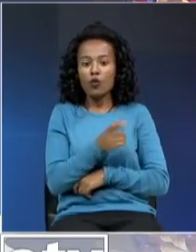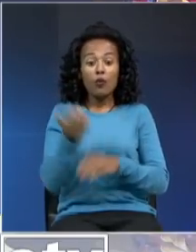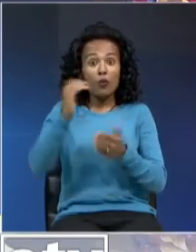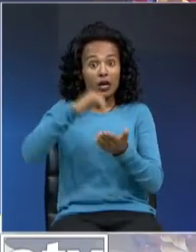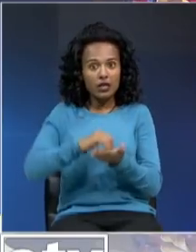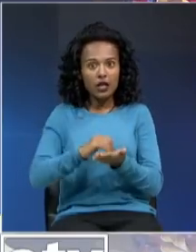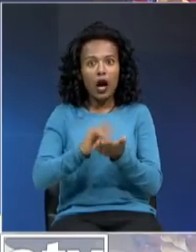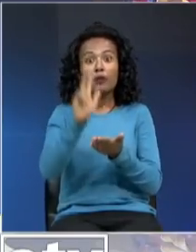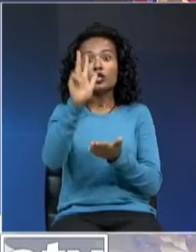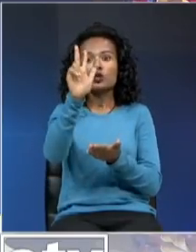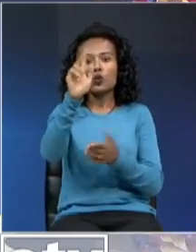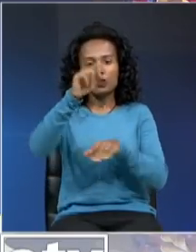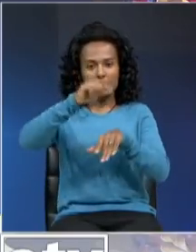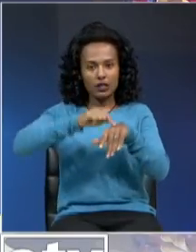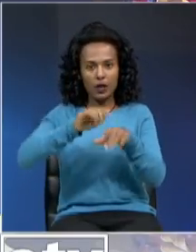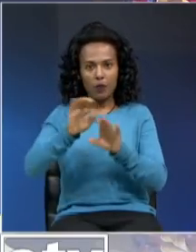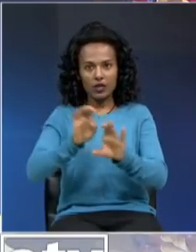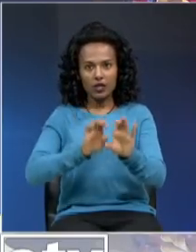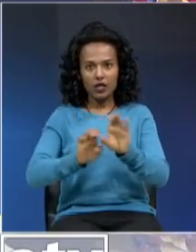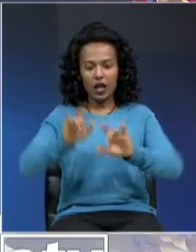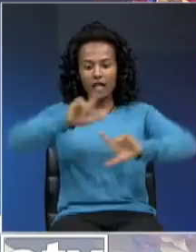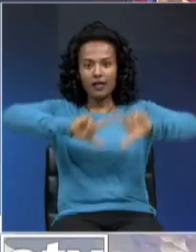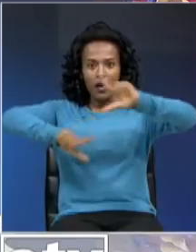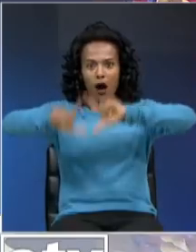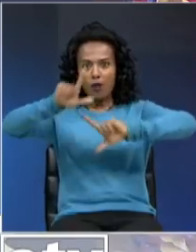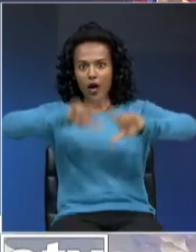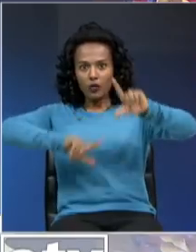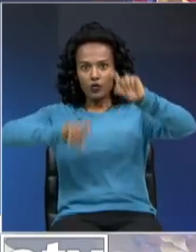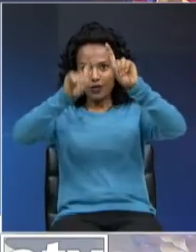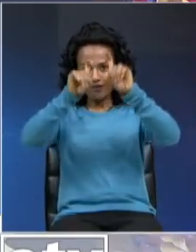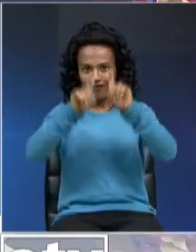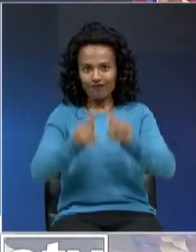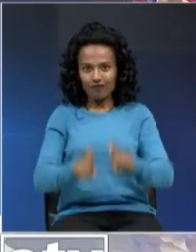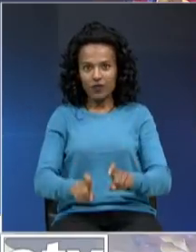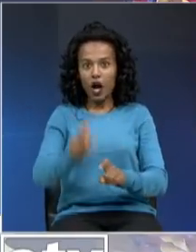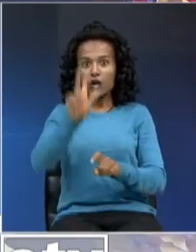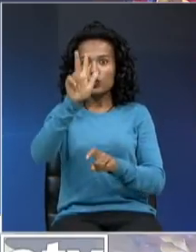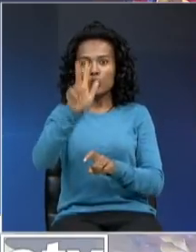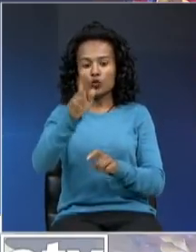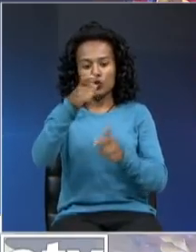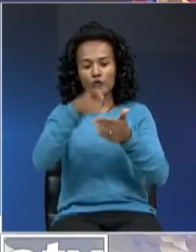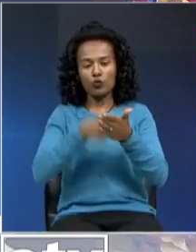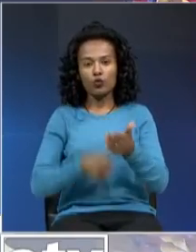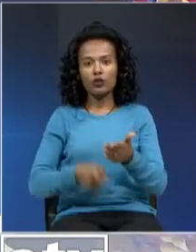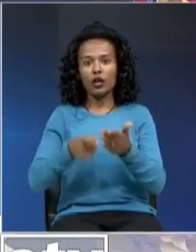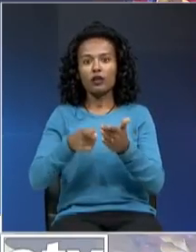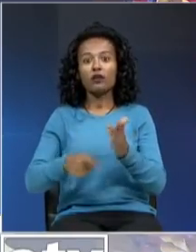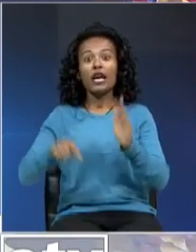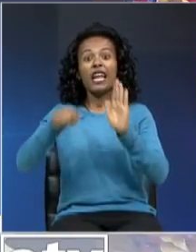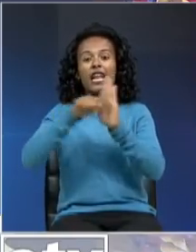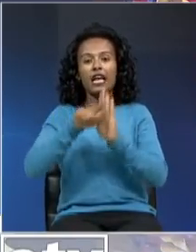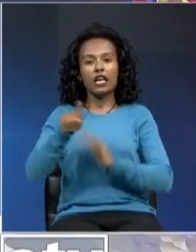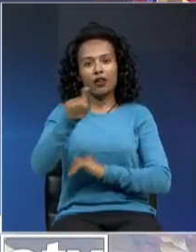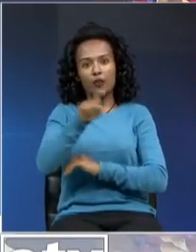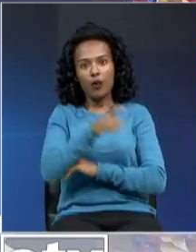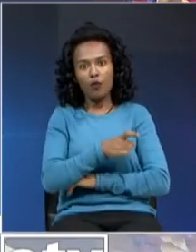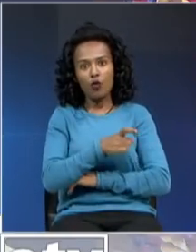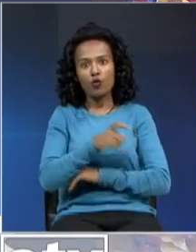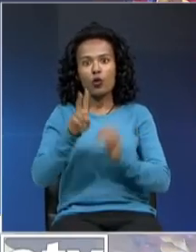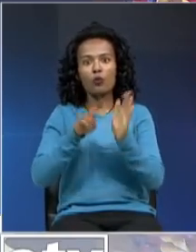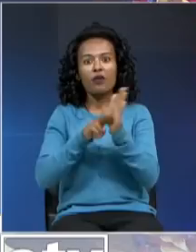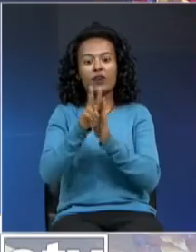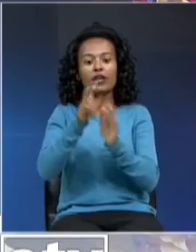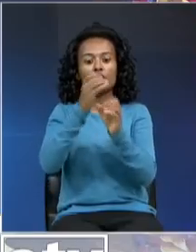በድጋሚ 3 ጊዜ በተደረገላት የላብራቶሪ ምርመራ 3ቱም ውጤቶቿ ኔጌቲቭ በመሆኑ